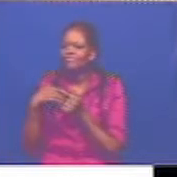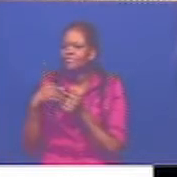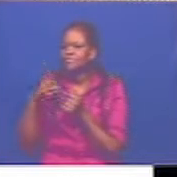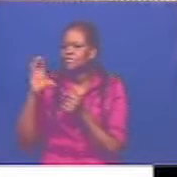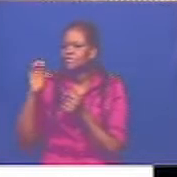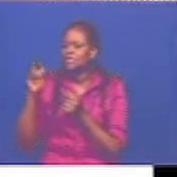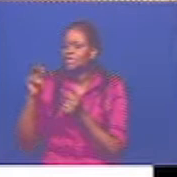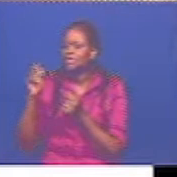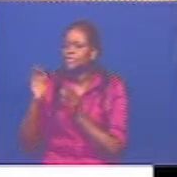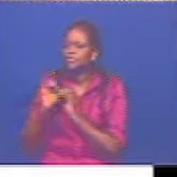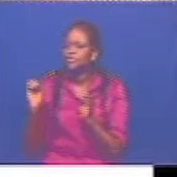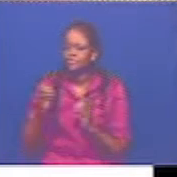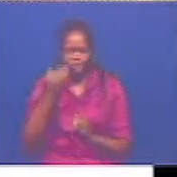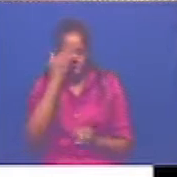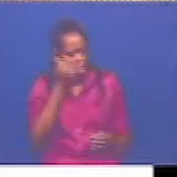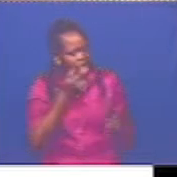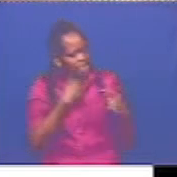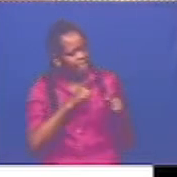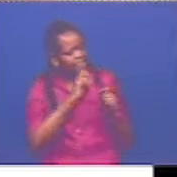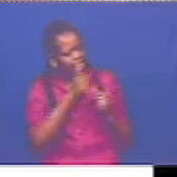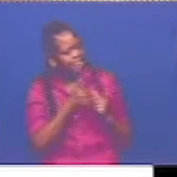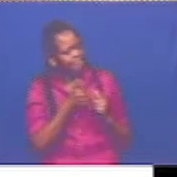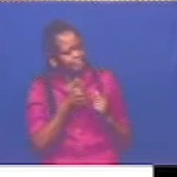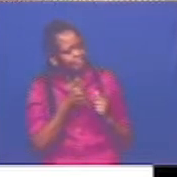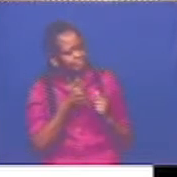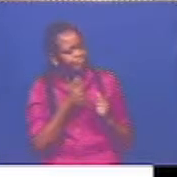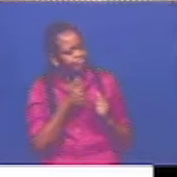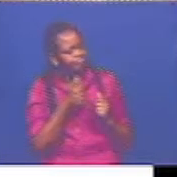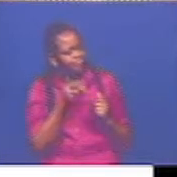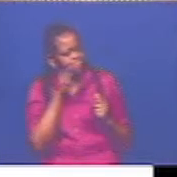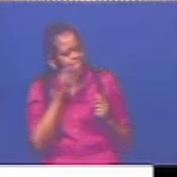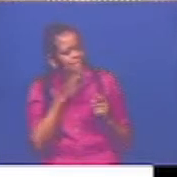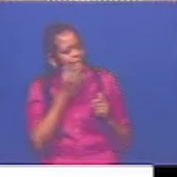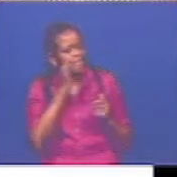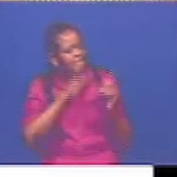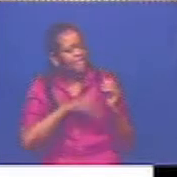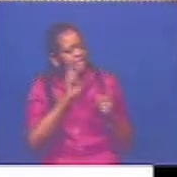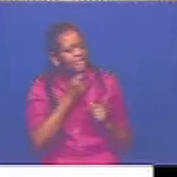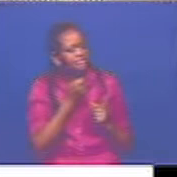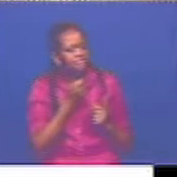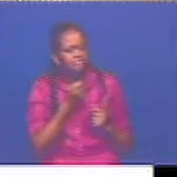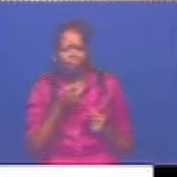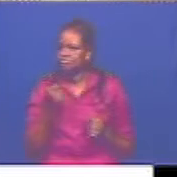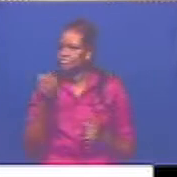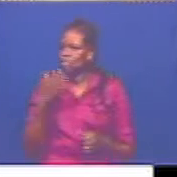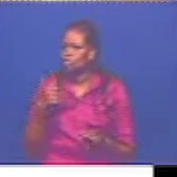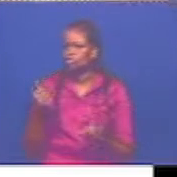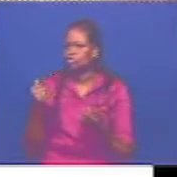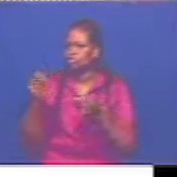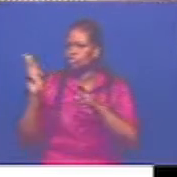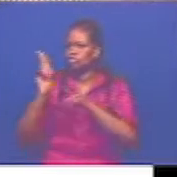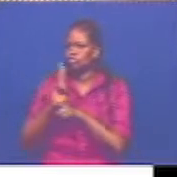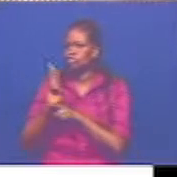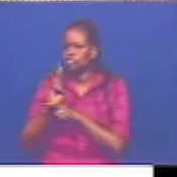are we letting, why is their music hitting better than ours? What's the problem with Kenyan music that hatutaki kutumia hizo